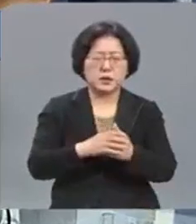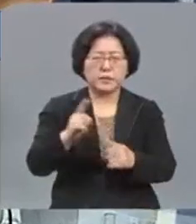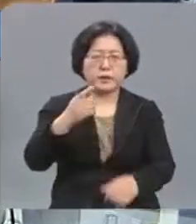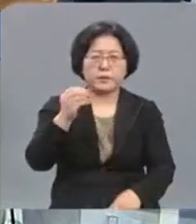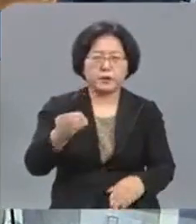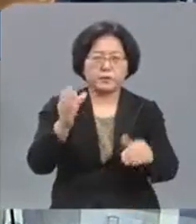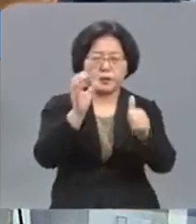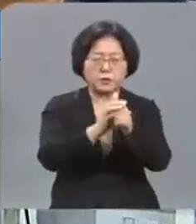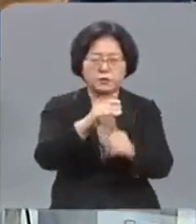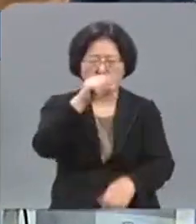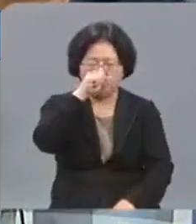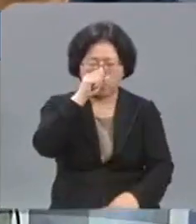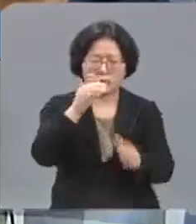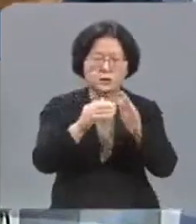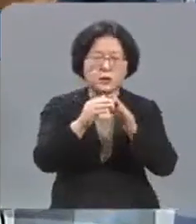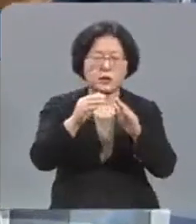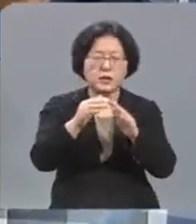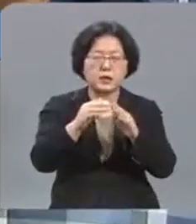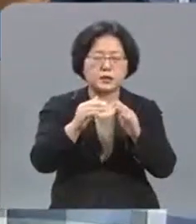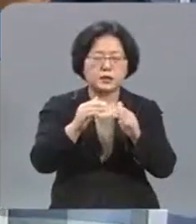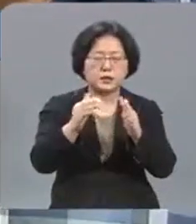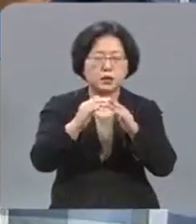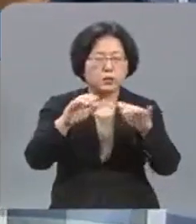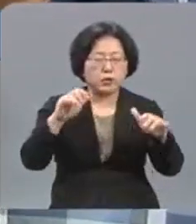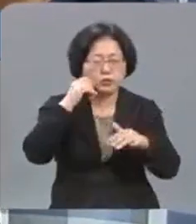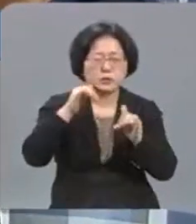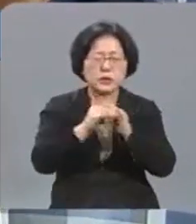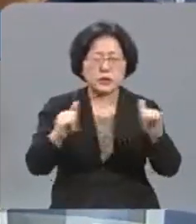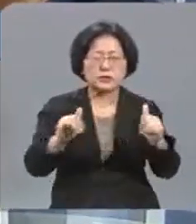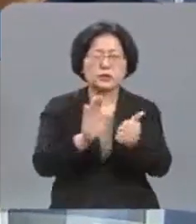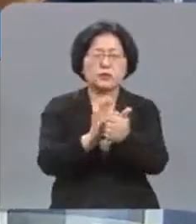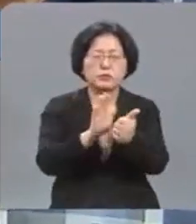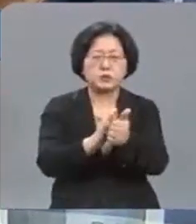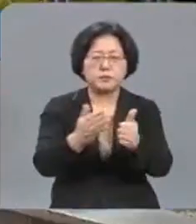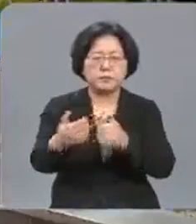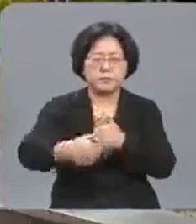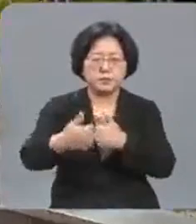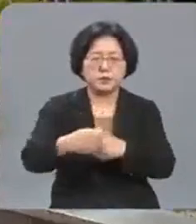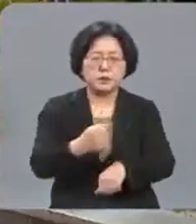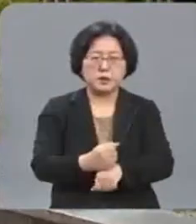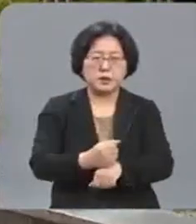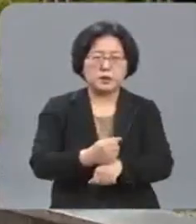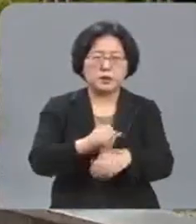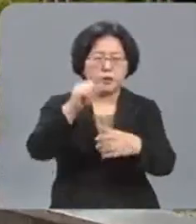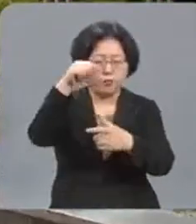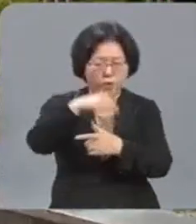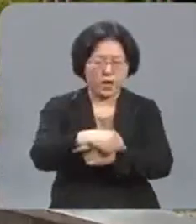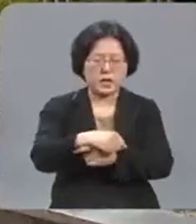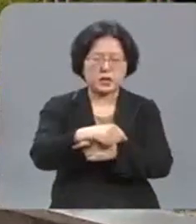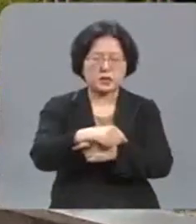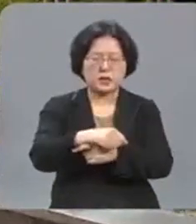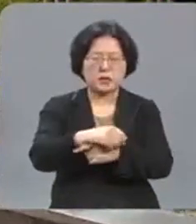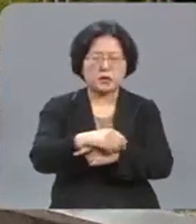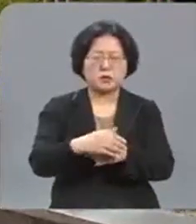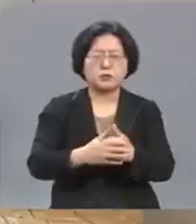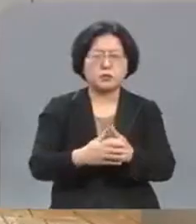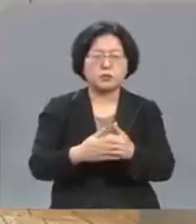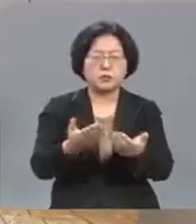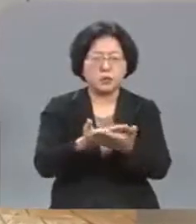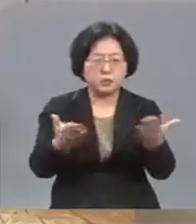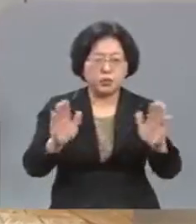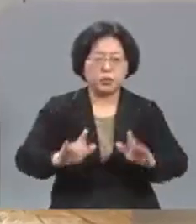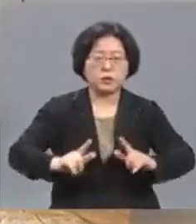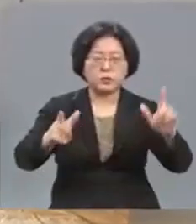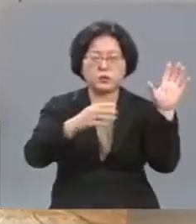주면서 좋은 이웃을 찾아서 취약계층을 찾아서 해달라는 내용이었습니다. 과일 나눔을 통한 얼굴 없는 선행은